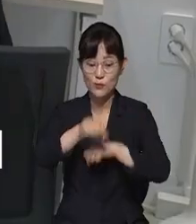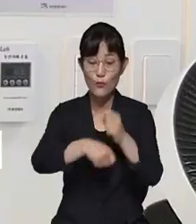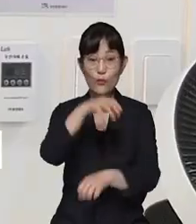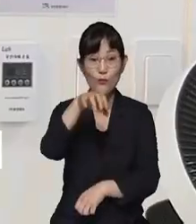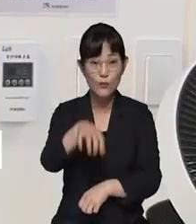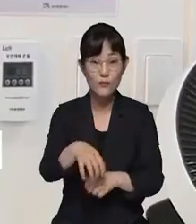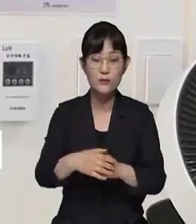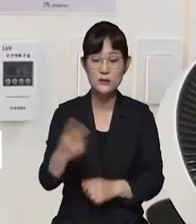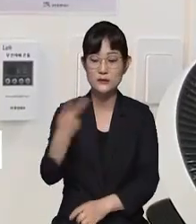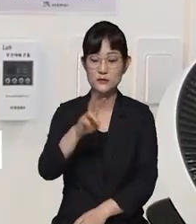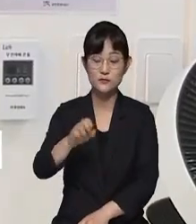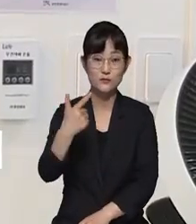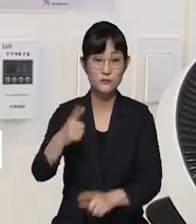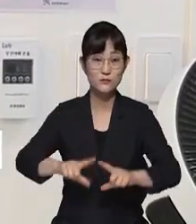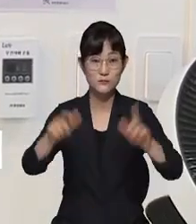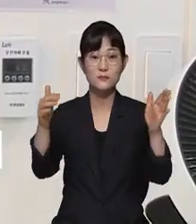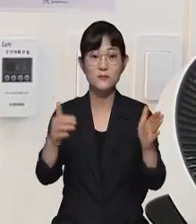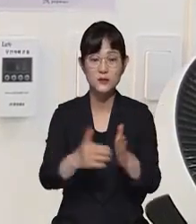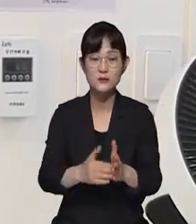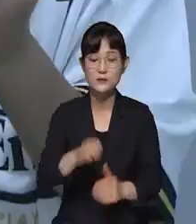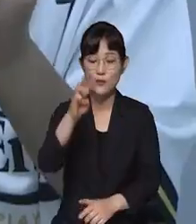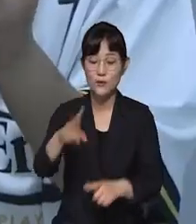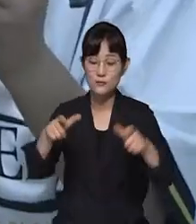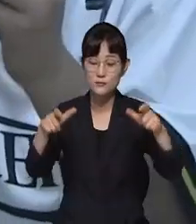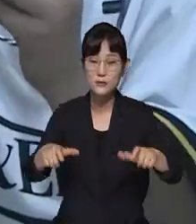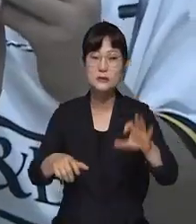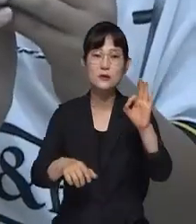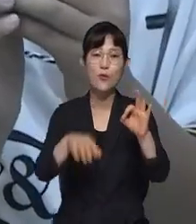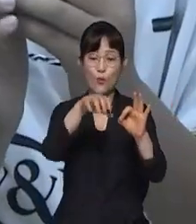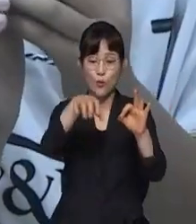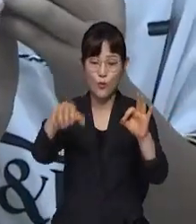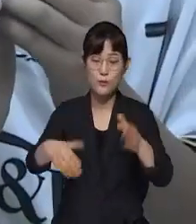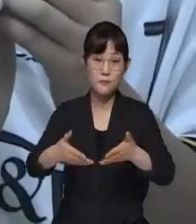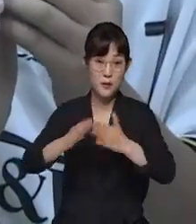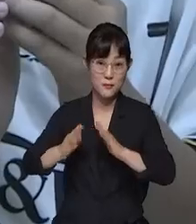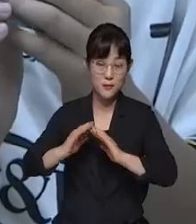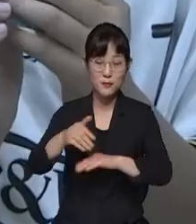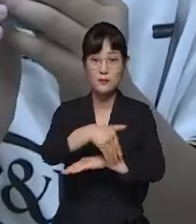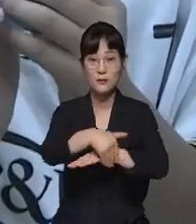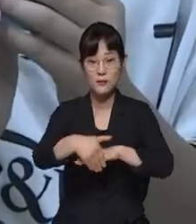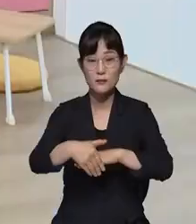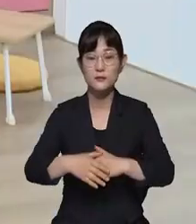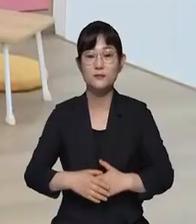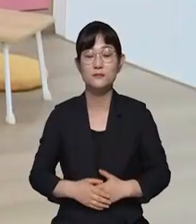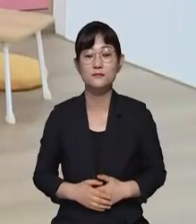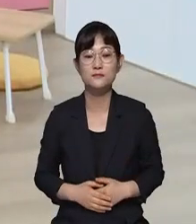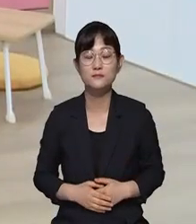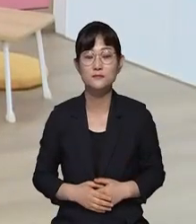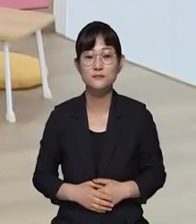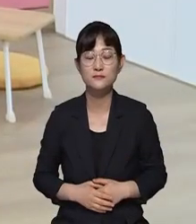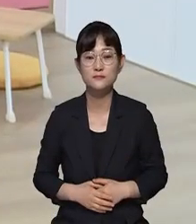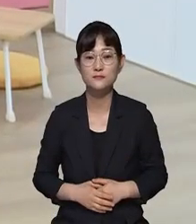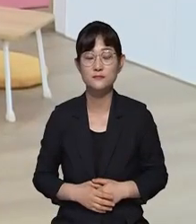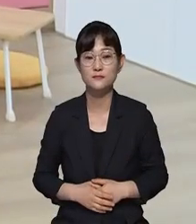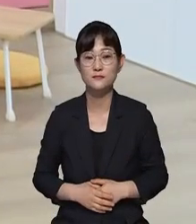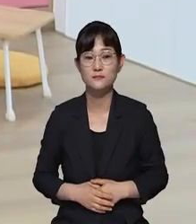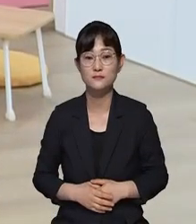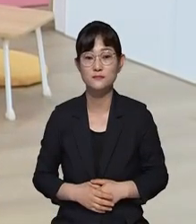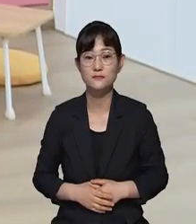자율공간은 2026년까지 광주에 모두 10곳이 문을 열 예정입니다.